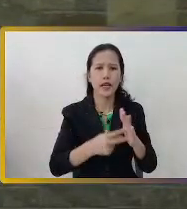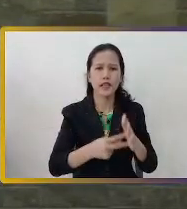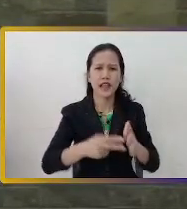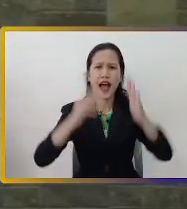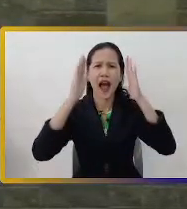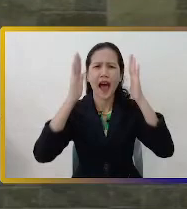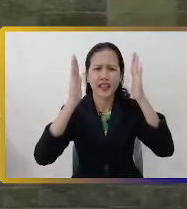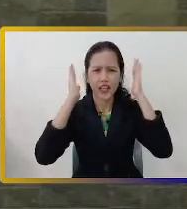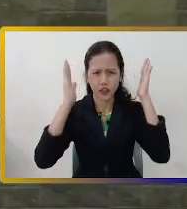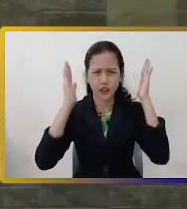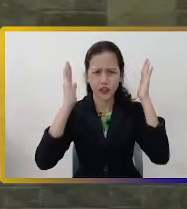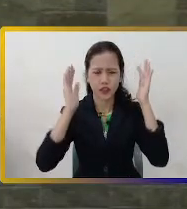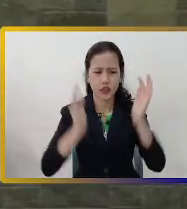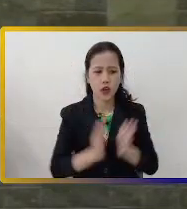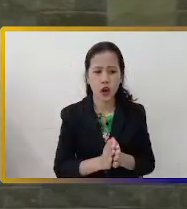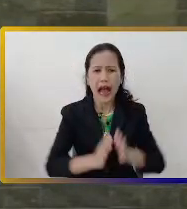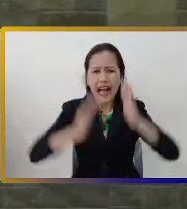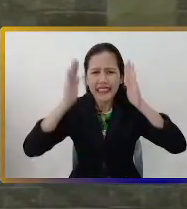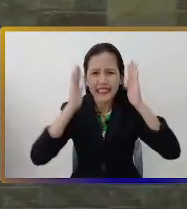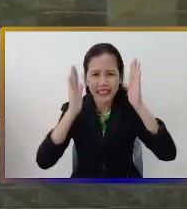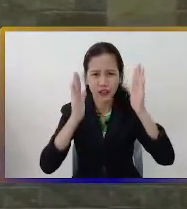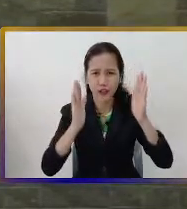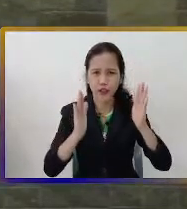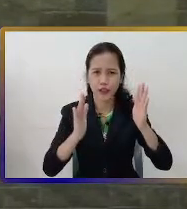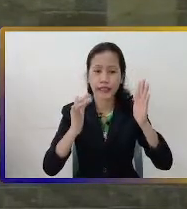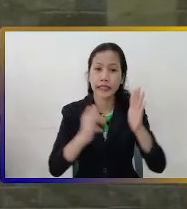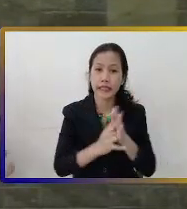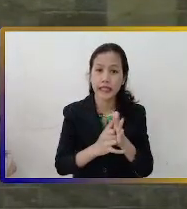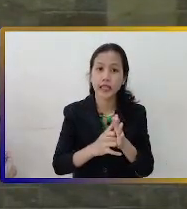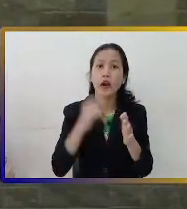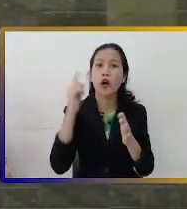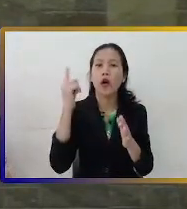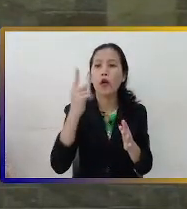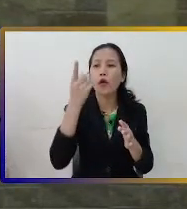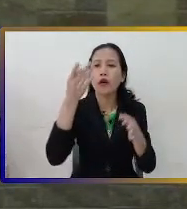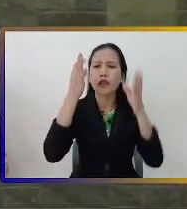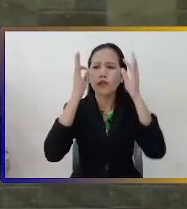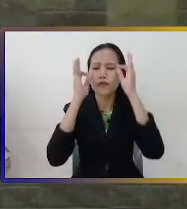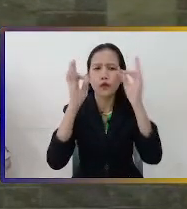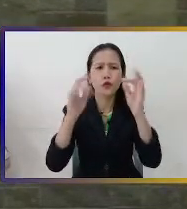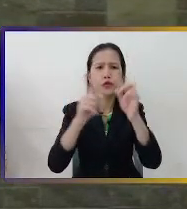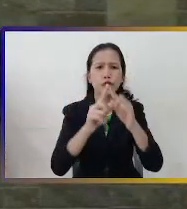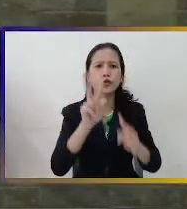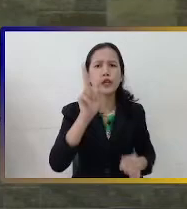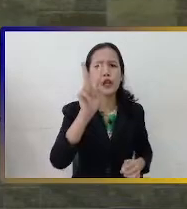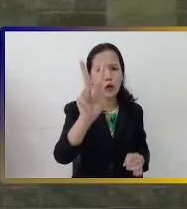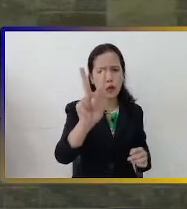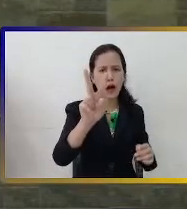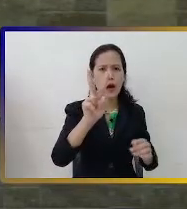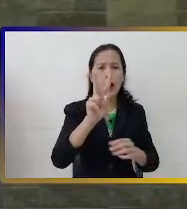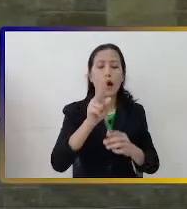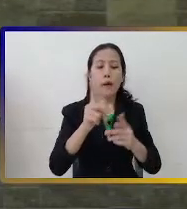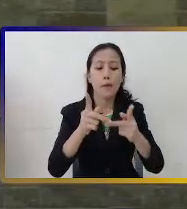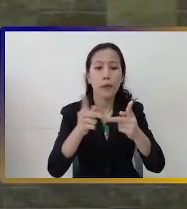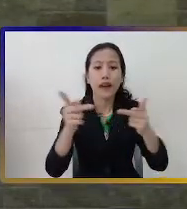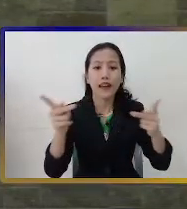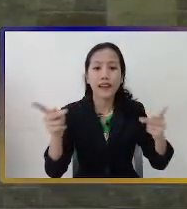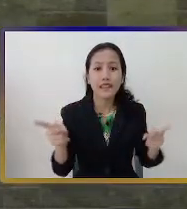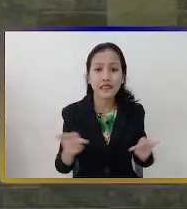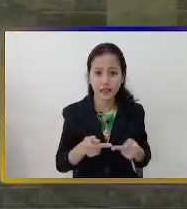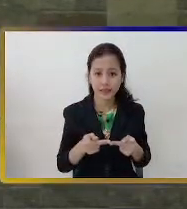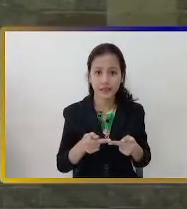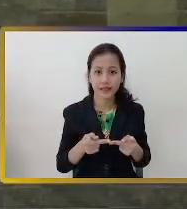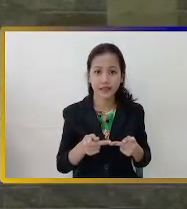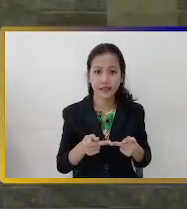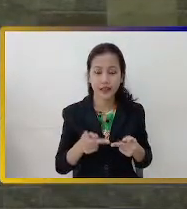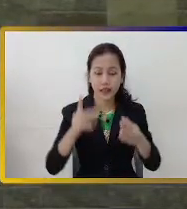po na ito po ay nakasubject dito po sa dalawang capitals po na ito. The capital of Samaria and Jerusalem.